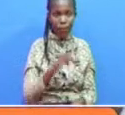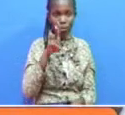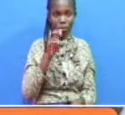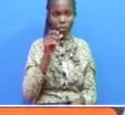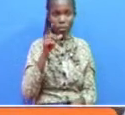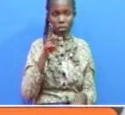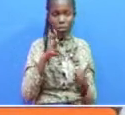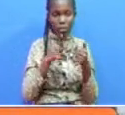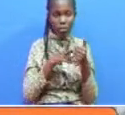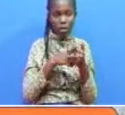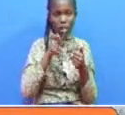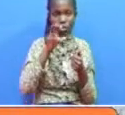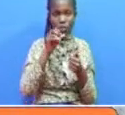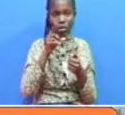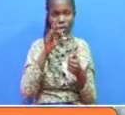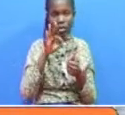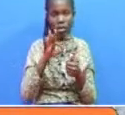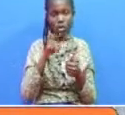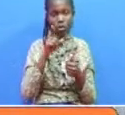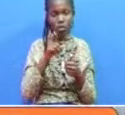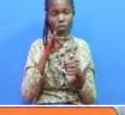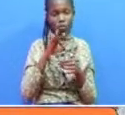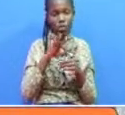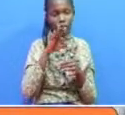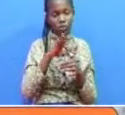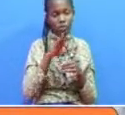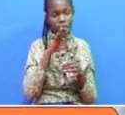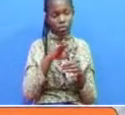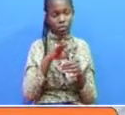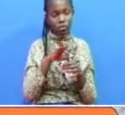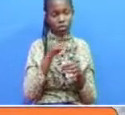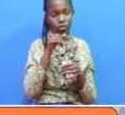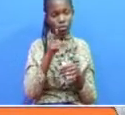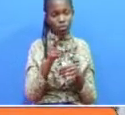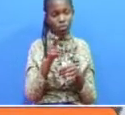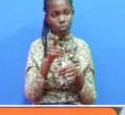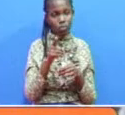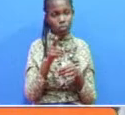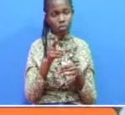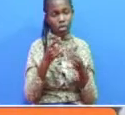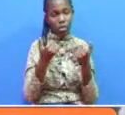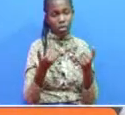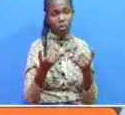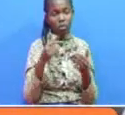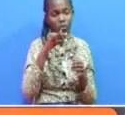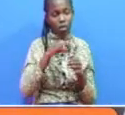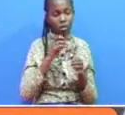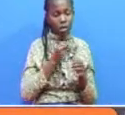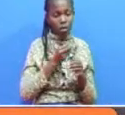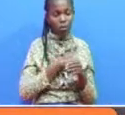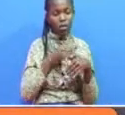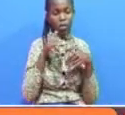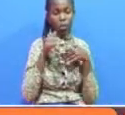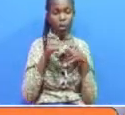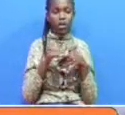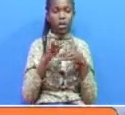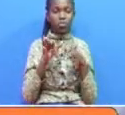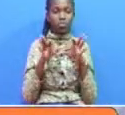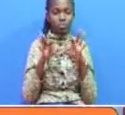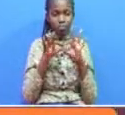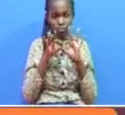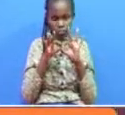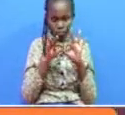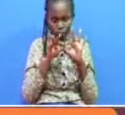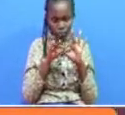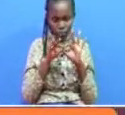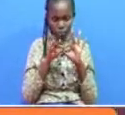2017, 2013, tumekupatia. Wewe enda ungoje kura zetu ziwe pamoja